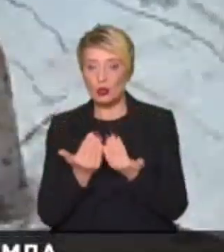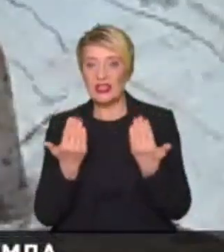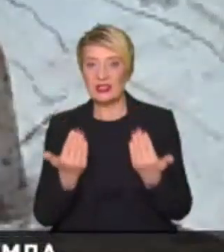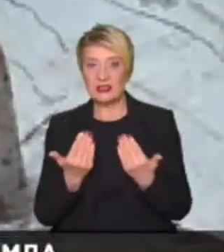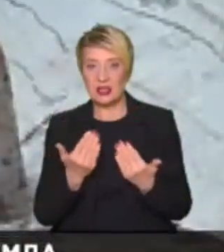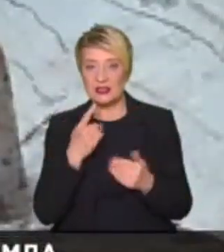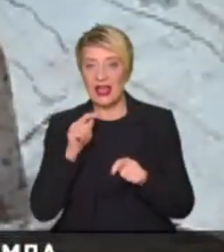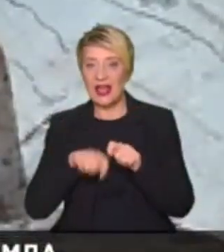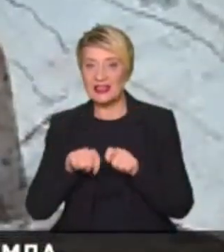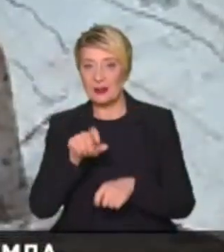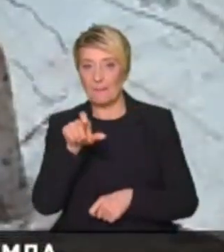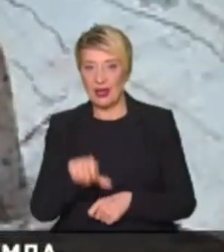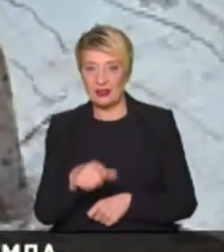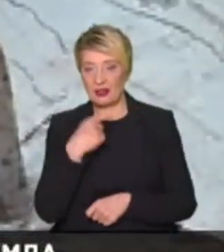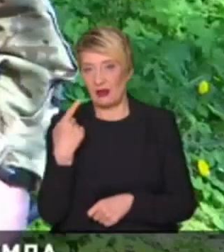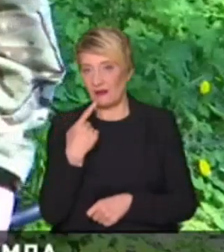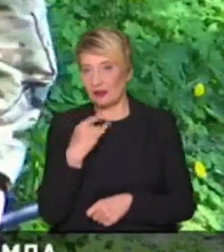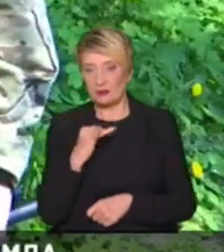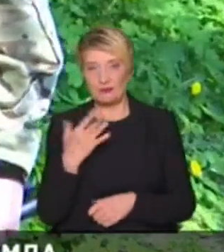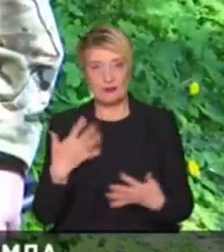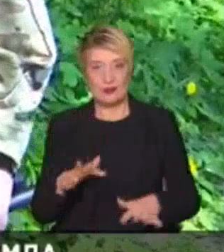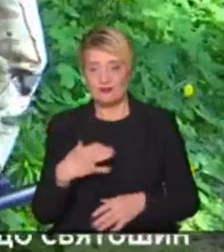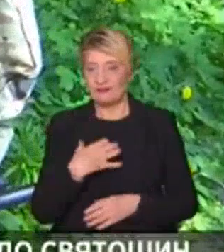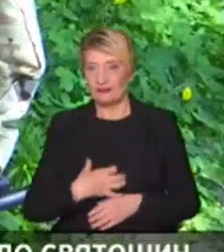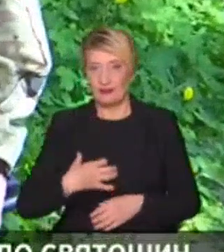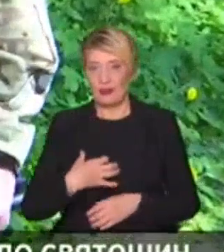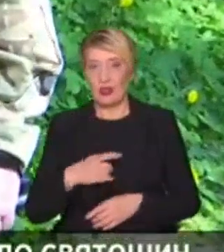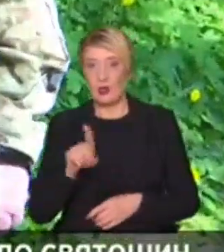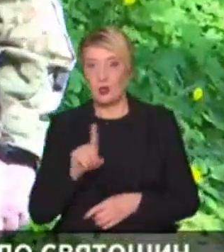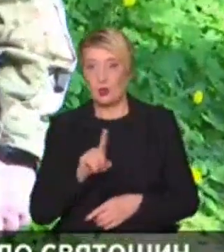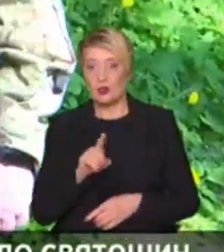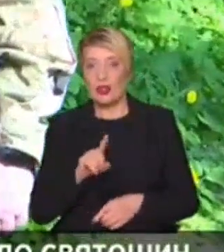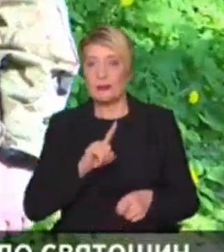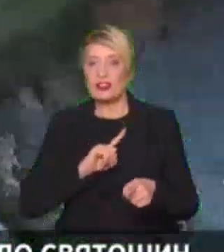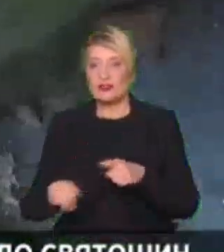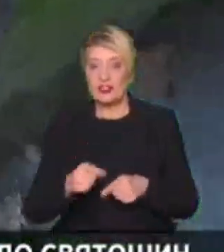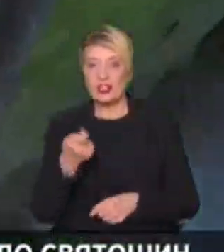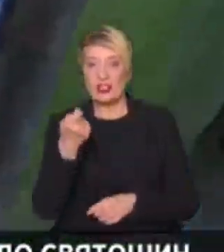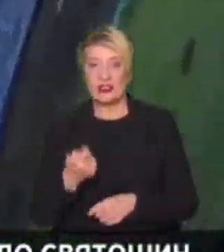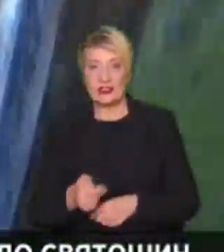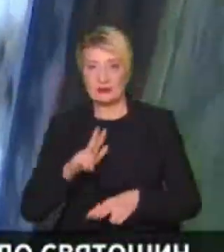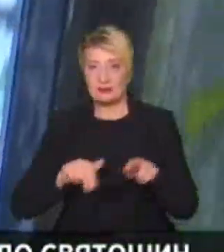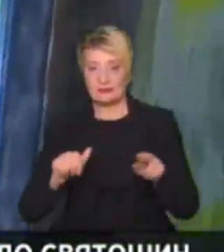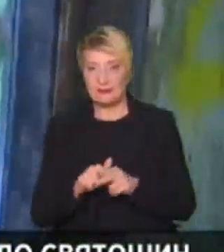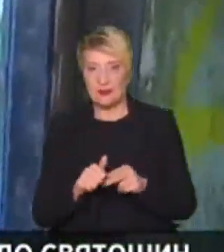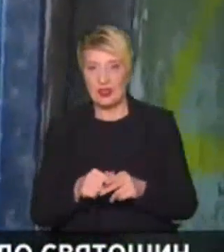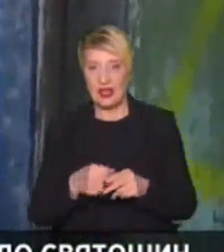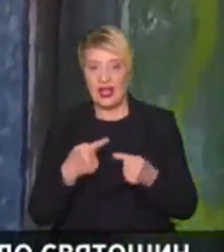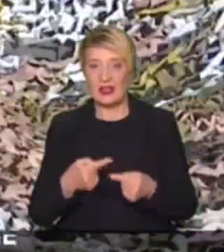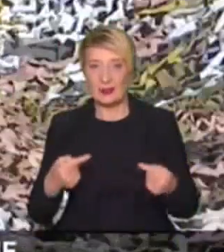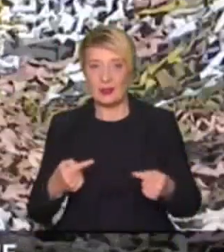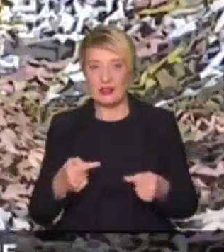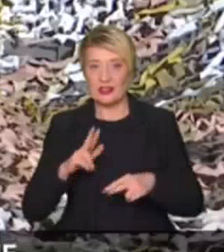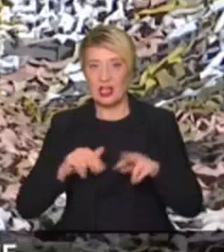Експерти переконують, вже не актуально. Куди швидше і дешевше звести укріплення з готових елементів, як